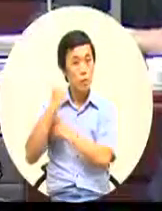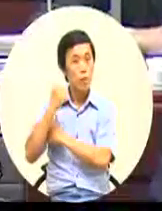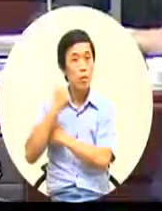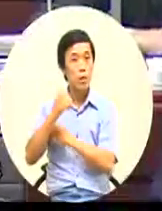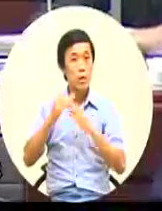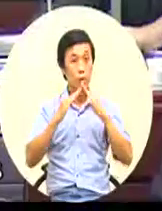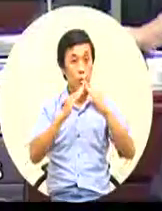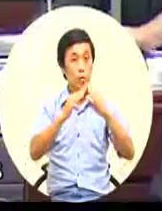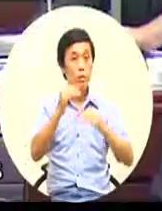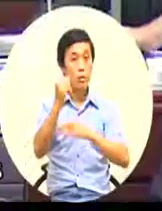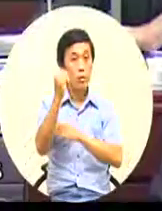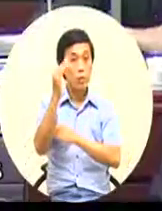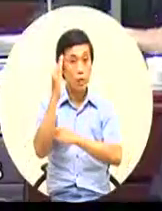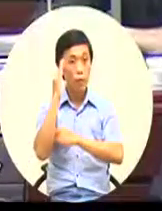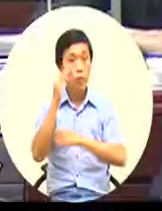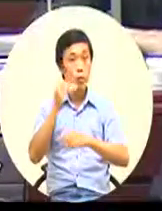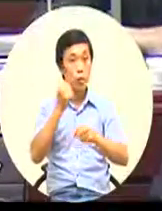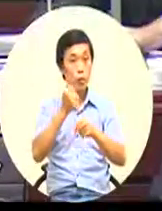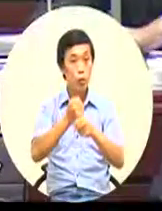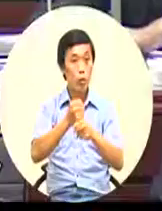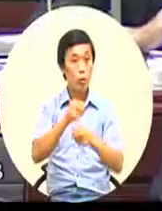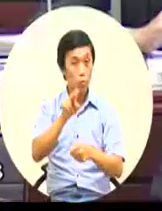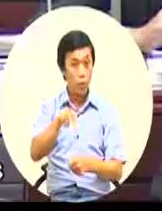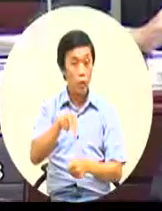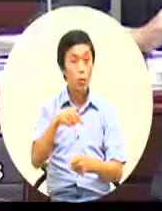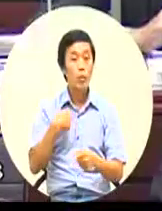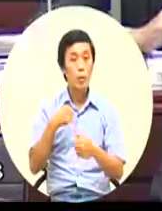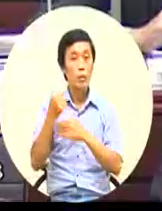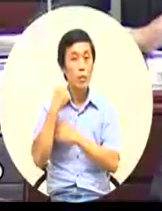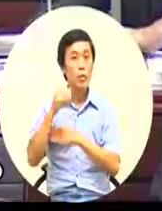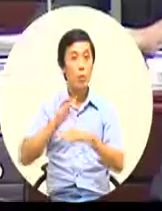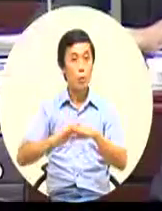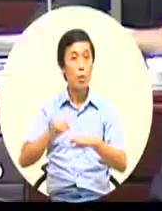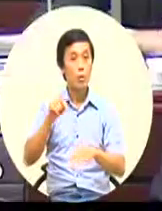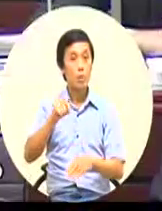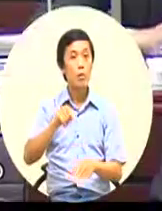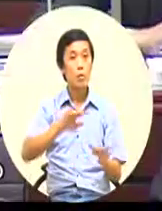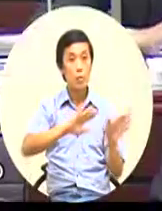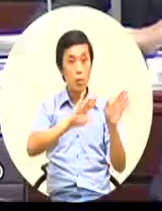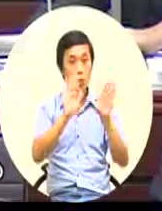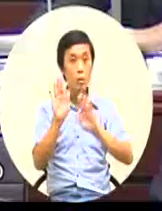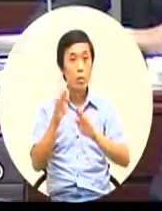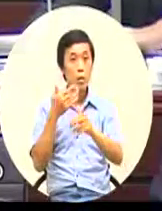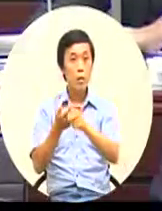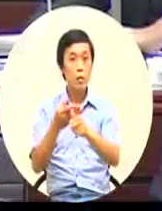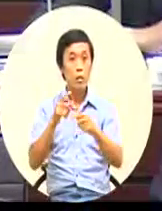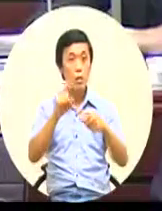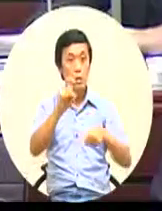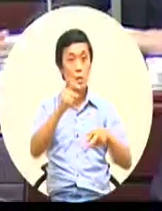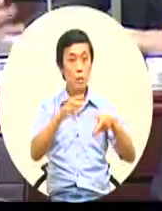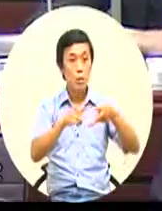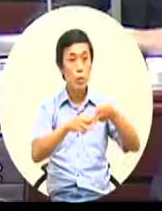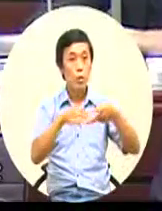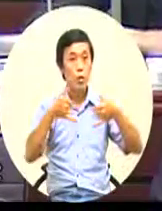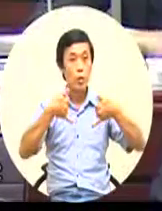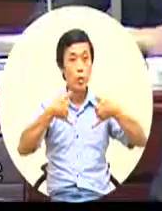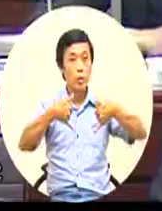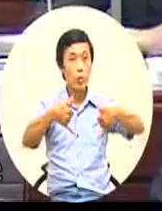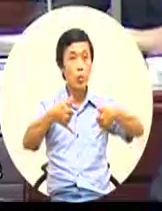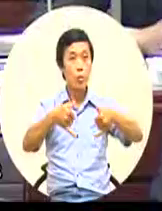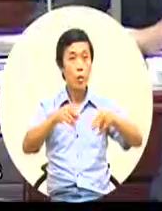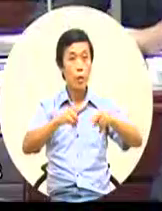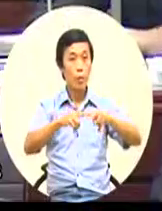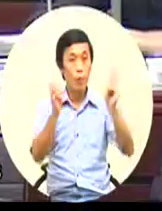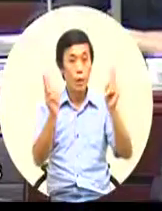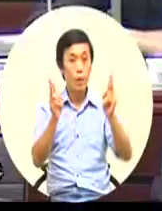尽量，啊尽量啊这个部分，希望大家共同，好，咱石泉路打开。哦，补助到饮水的